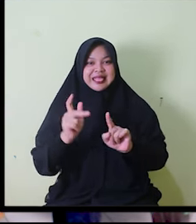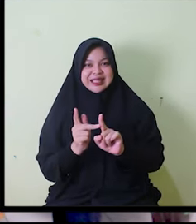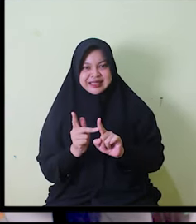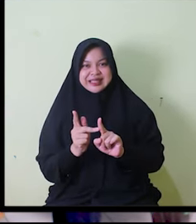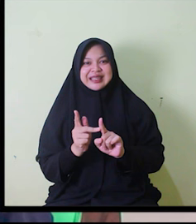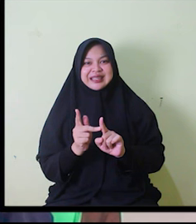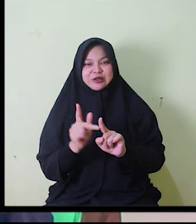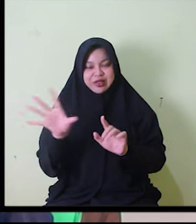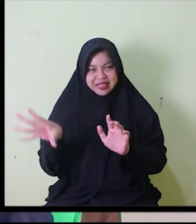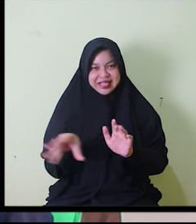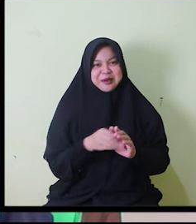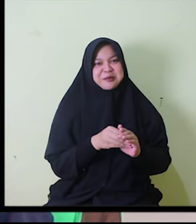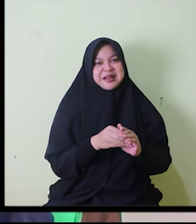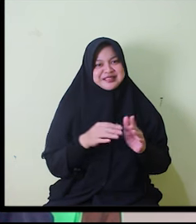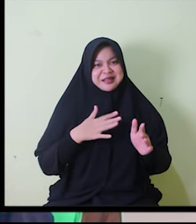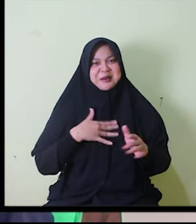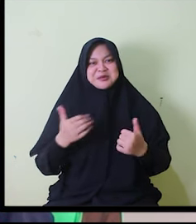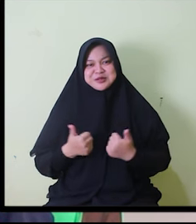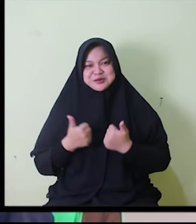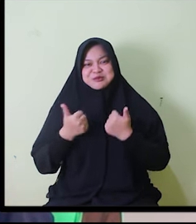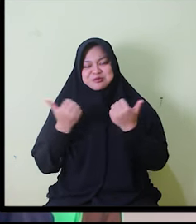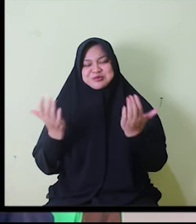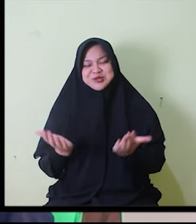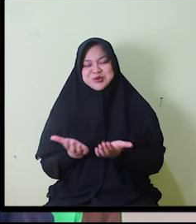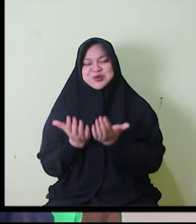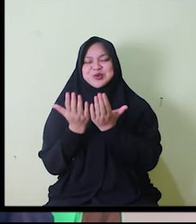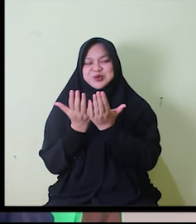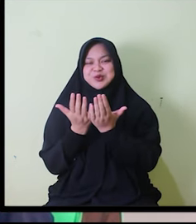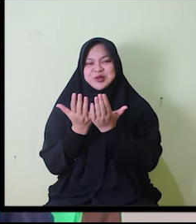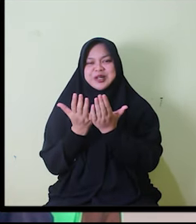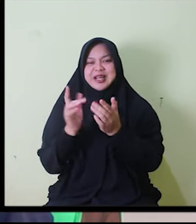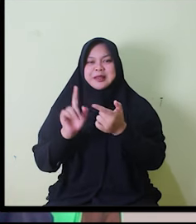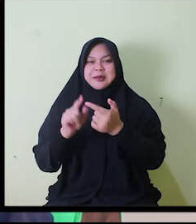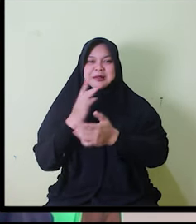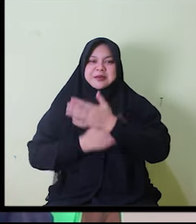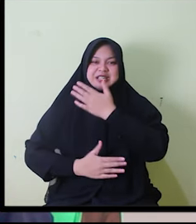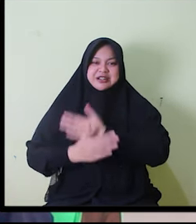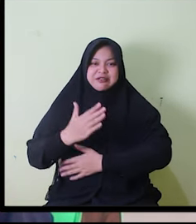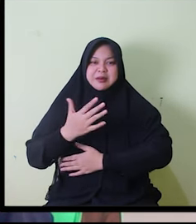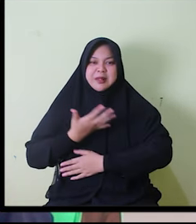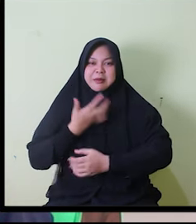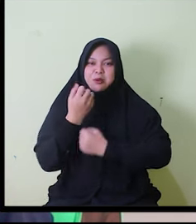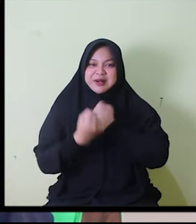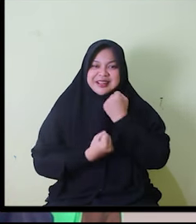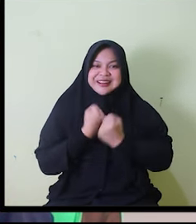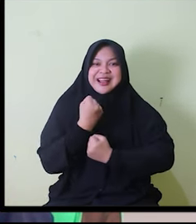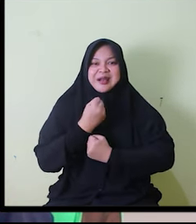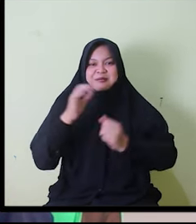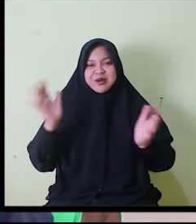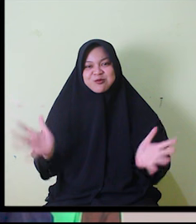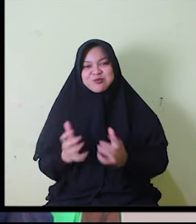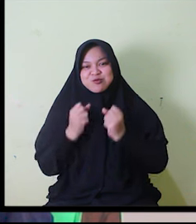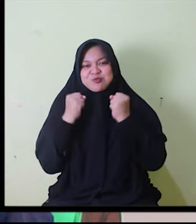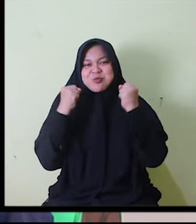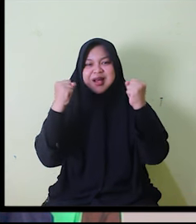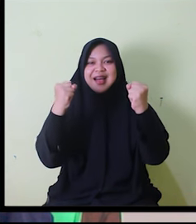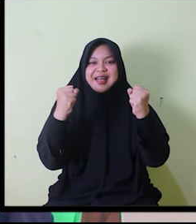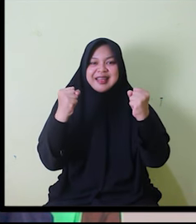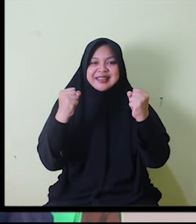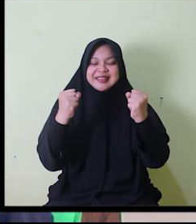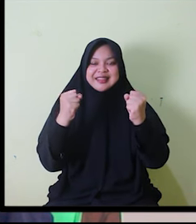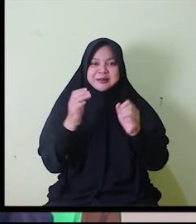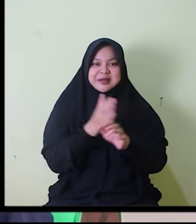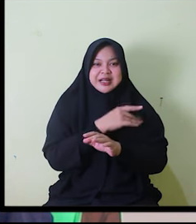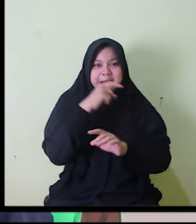ini teman-teman diabel ini mau bergerak mau bangkit semangatnya seperti Mas dari awalnya semula